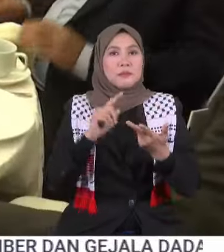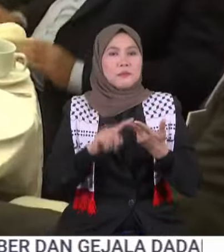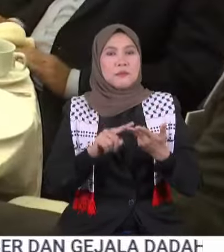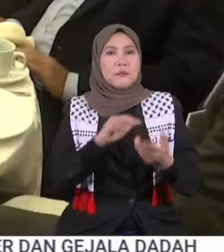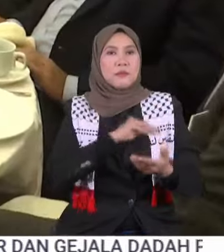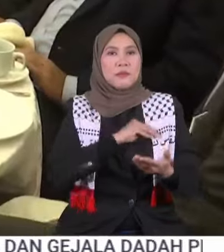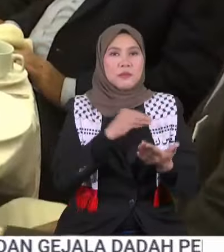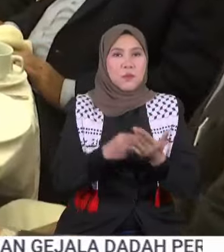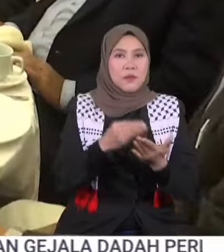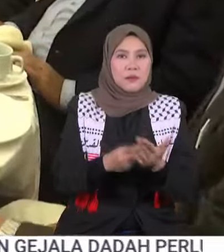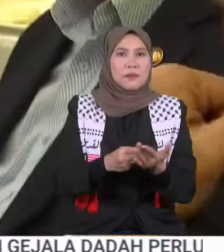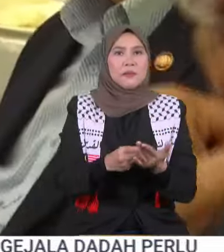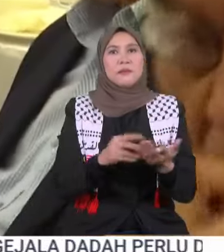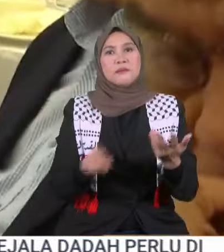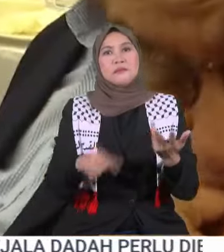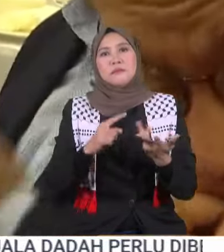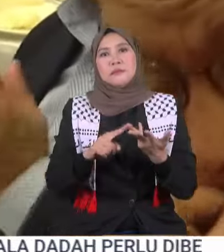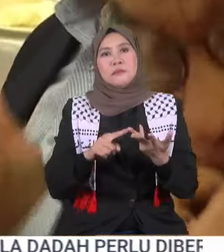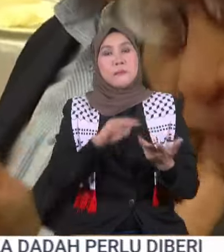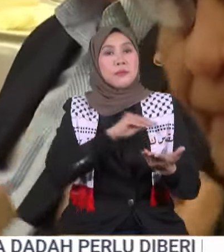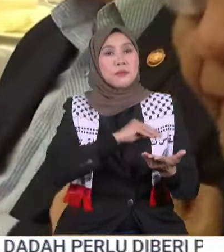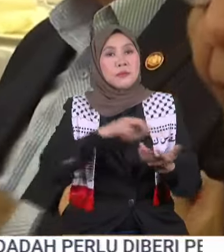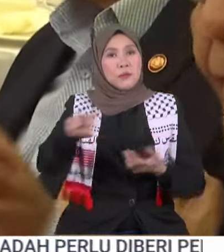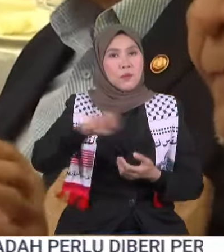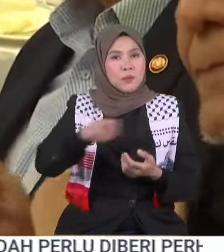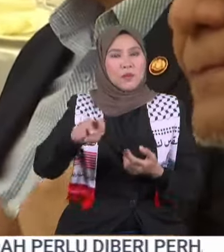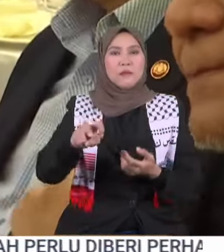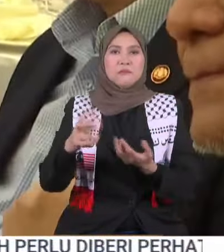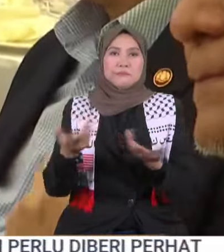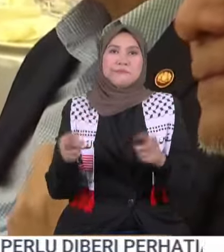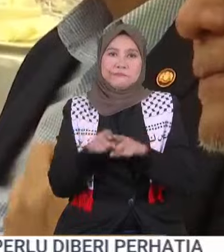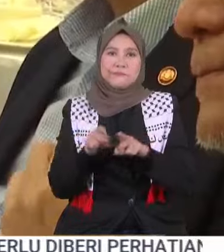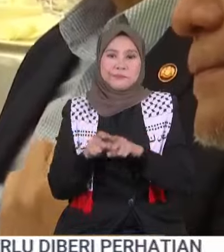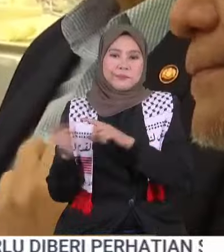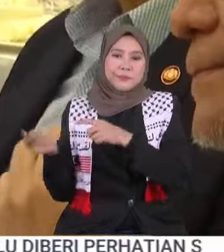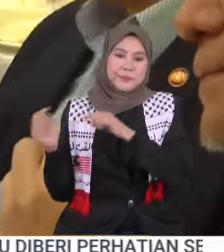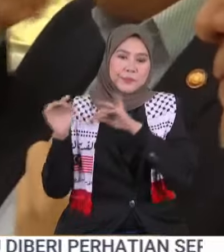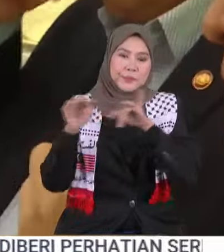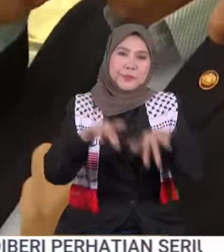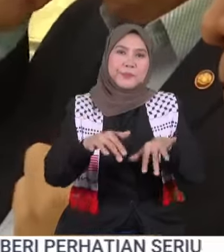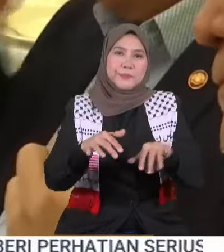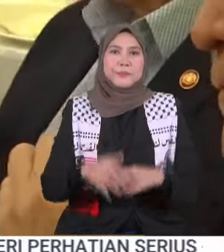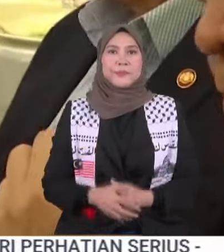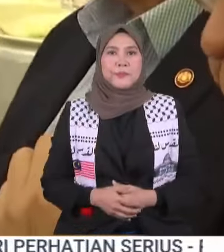Seri Amir Hamzah Azizan dan Menteri Pengangkutan Anthony Lok Siu Fook.